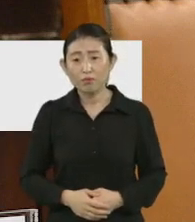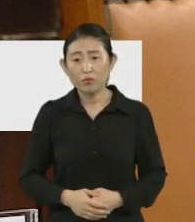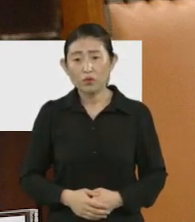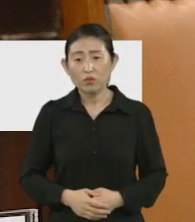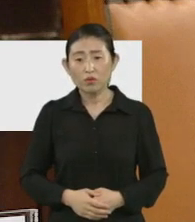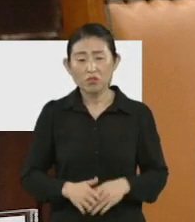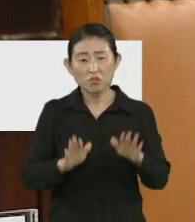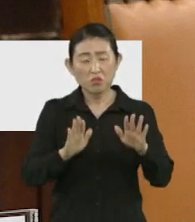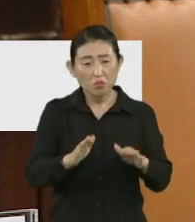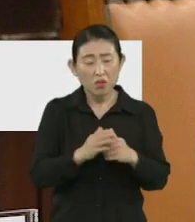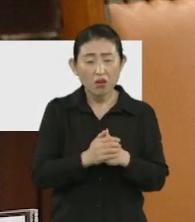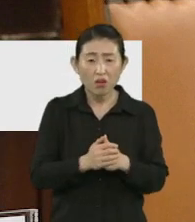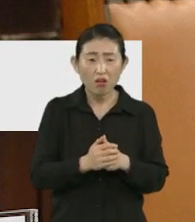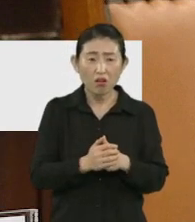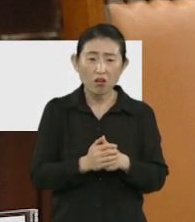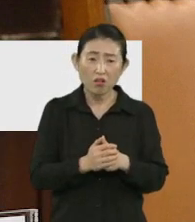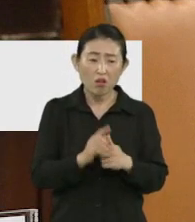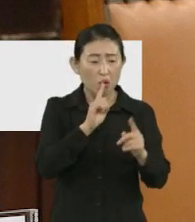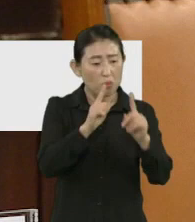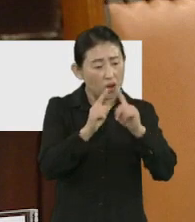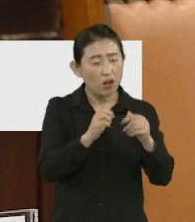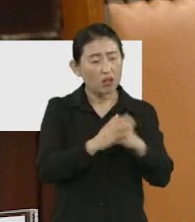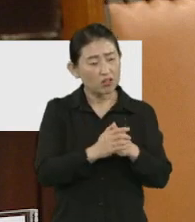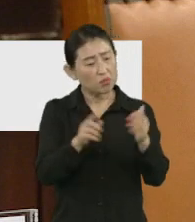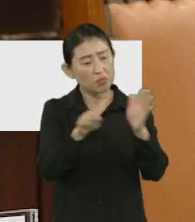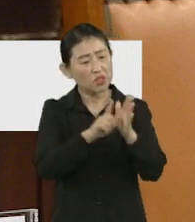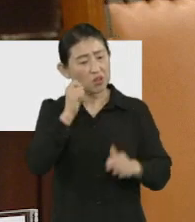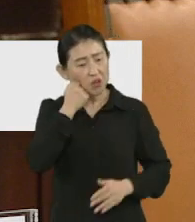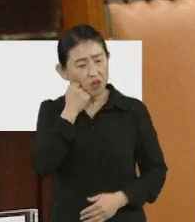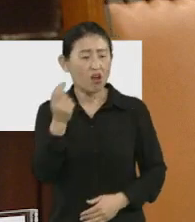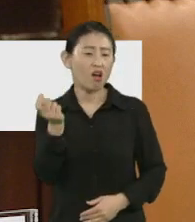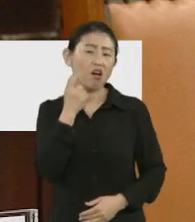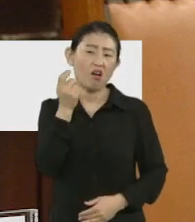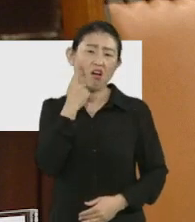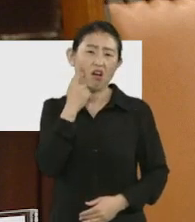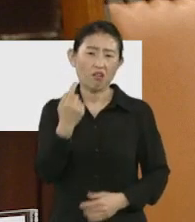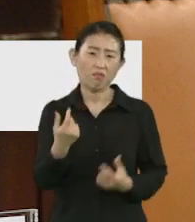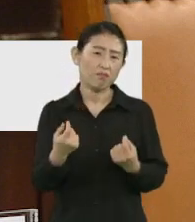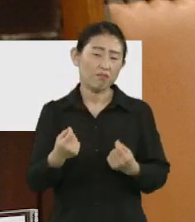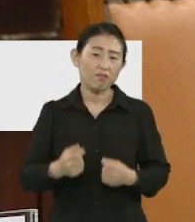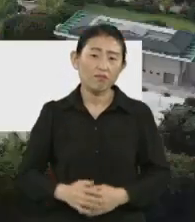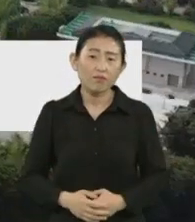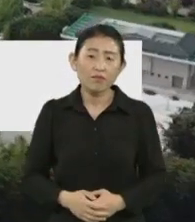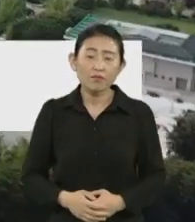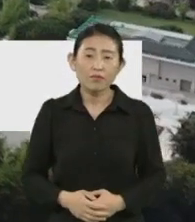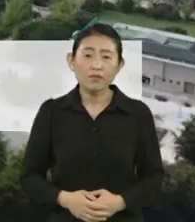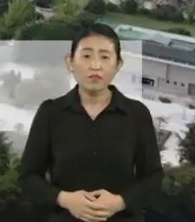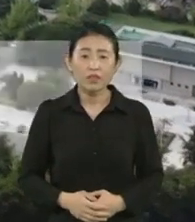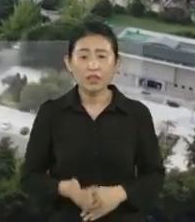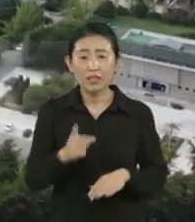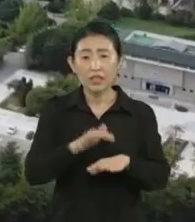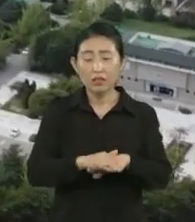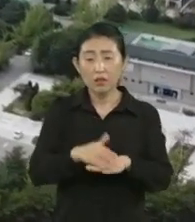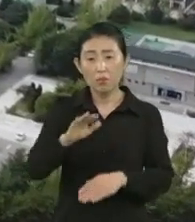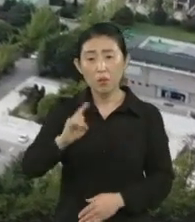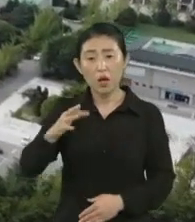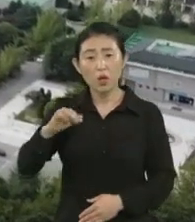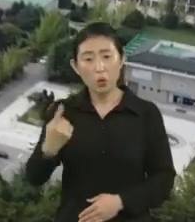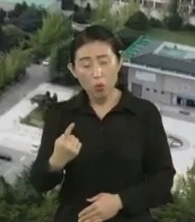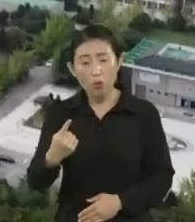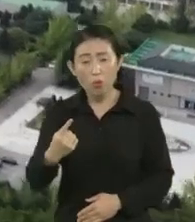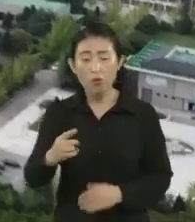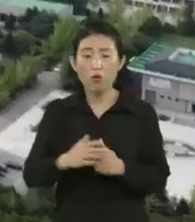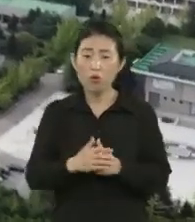합니다. 전혀 영향을 미치지 않았다라고 주장하는 것은 저는 손바닥으로 하늘을 가리는 게 아닌가 그렇게 생각합니다. 대전의 바이오